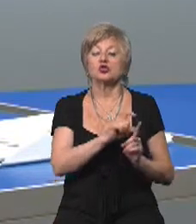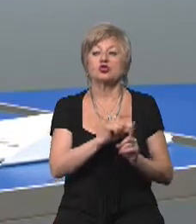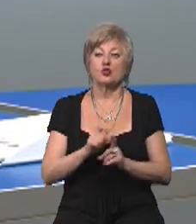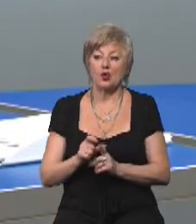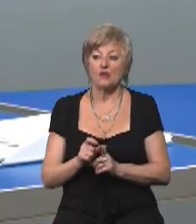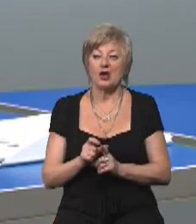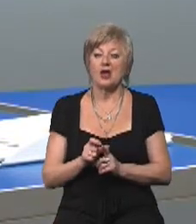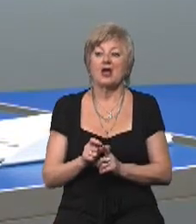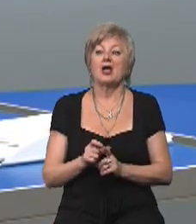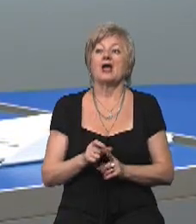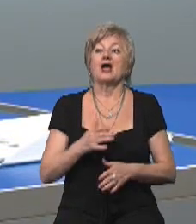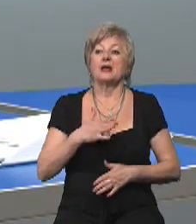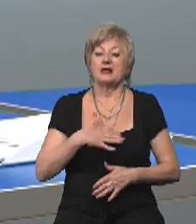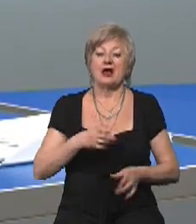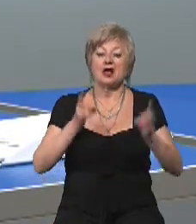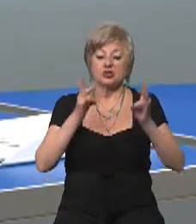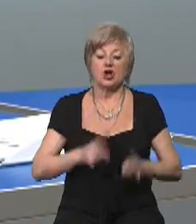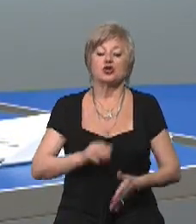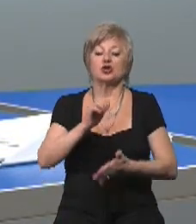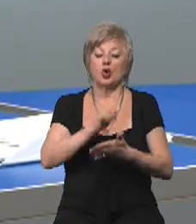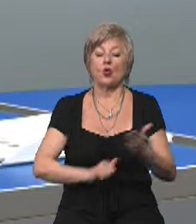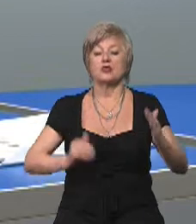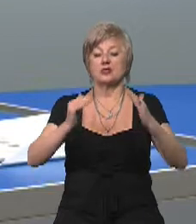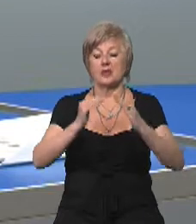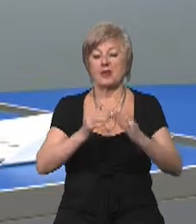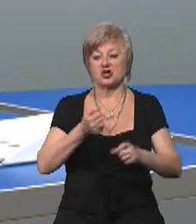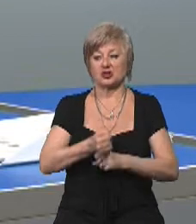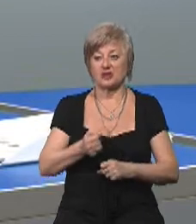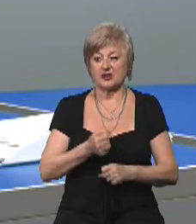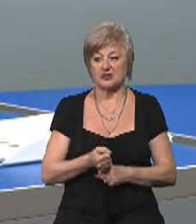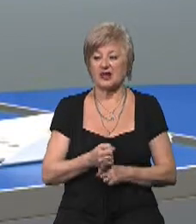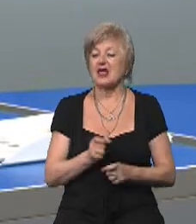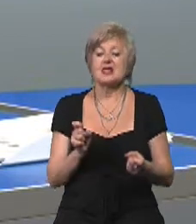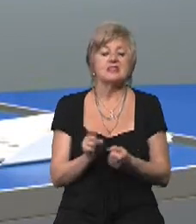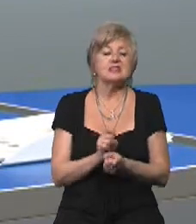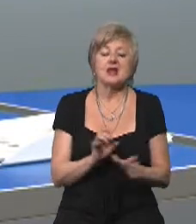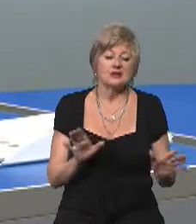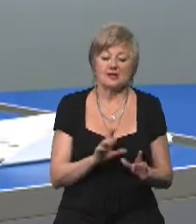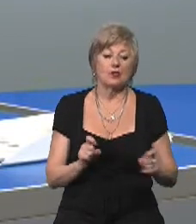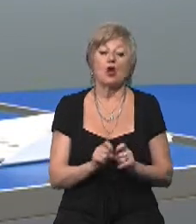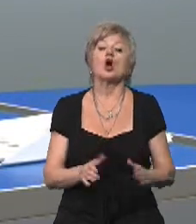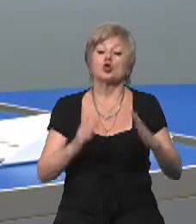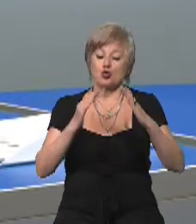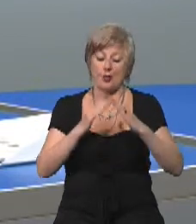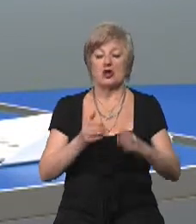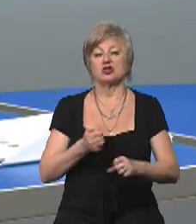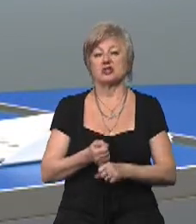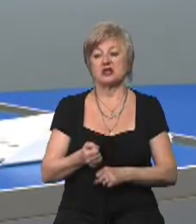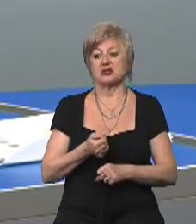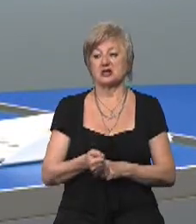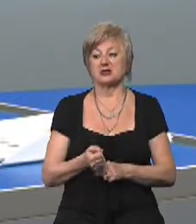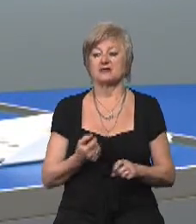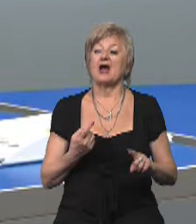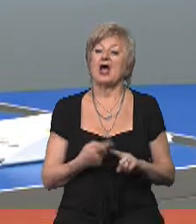формулювання, таке було, що я страждаю від домашнього насильства. Не сварка, не конфлікт, а домашнє насильство. Бо